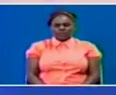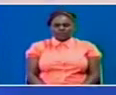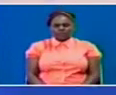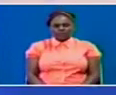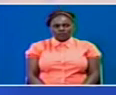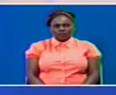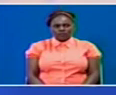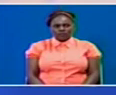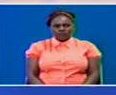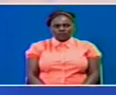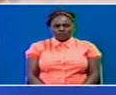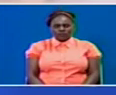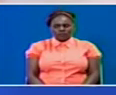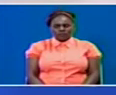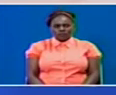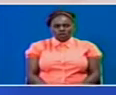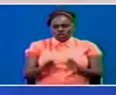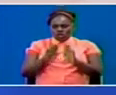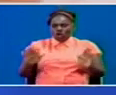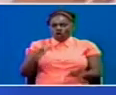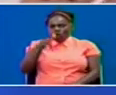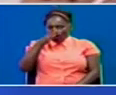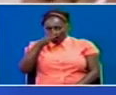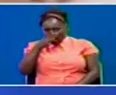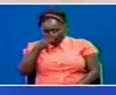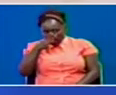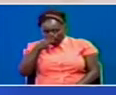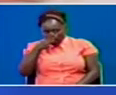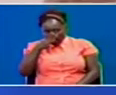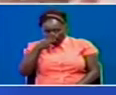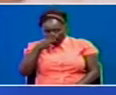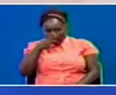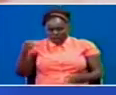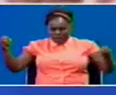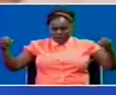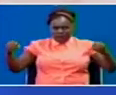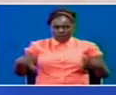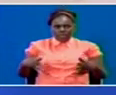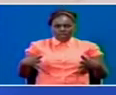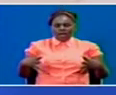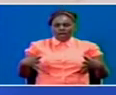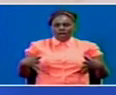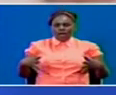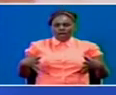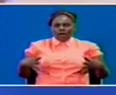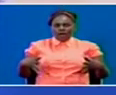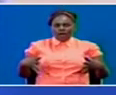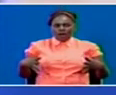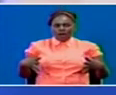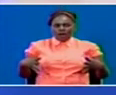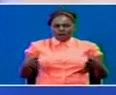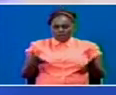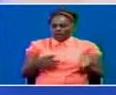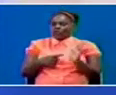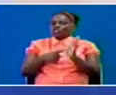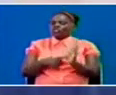There was no cheating, there was no monkey business. We have a clear, clean result. And it can now show